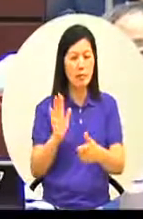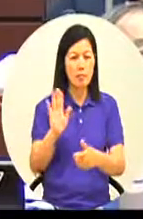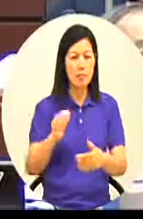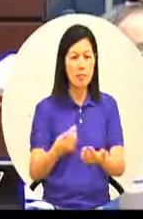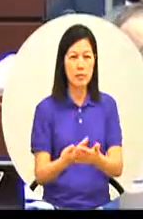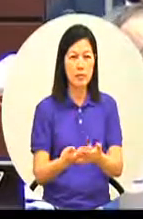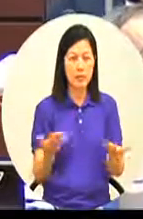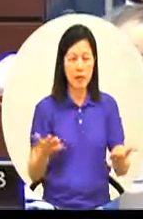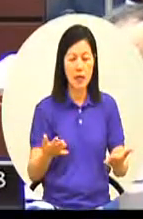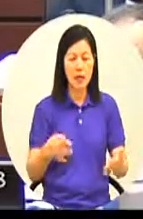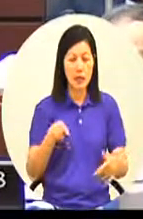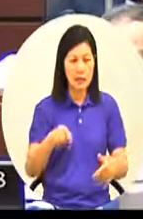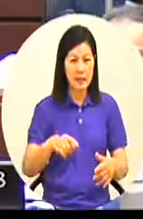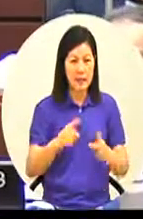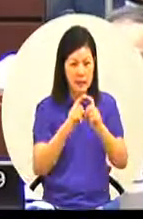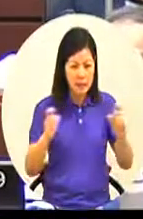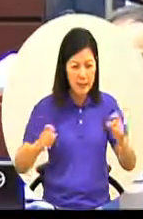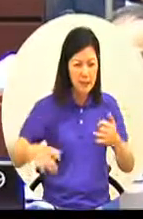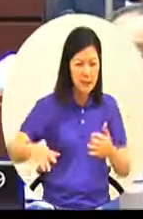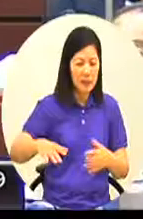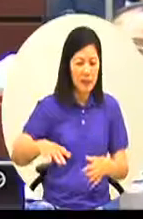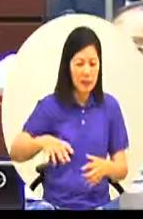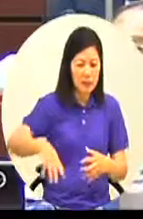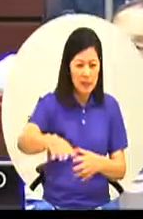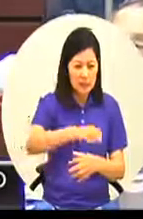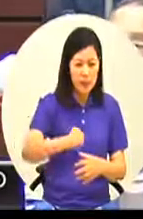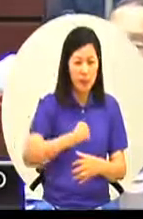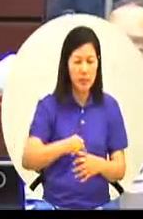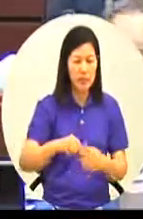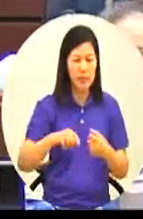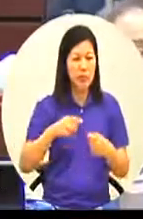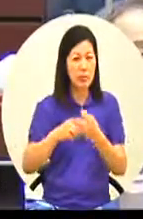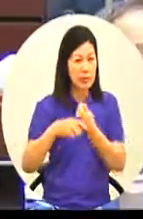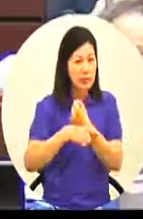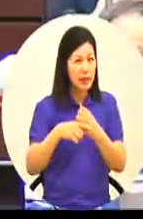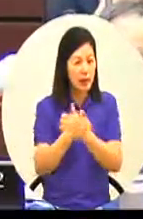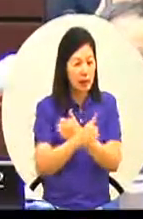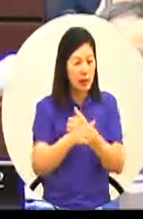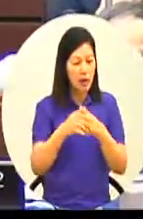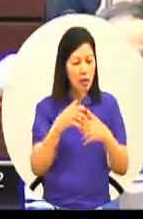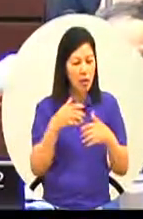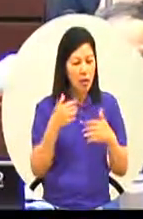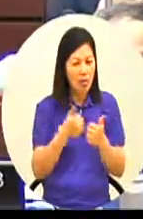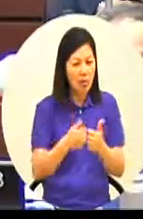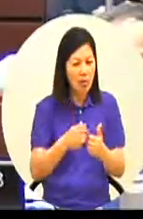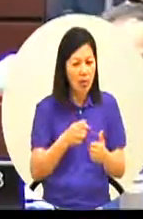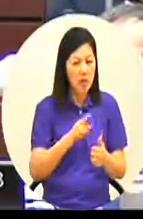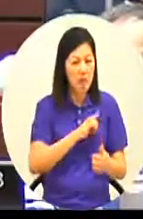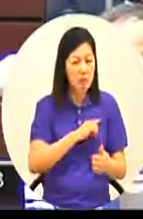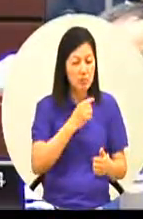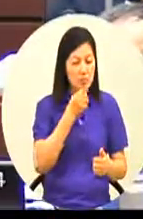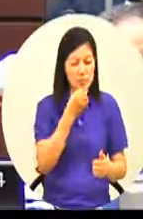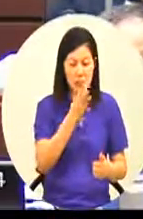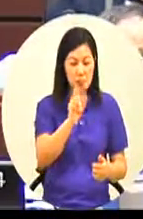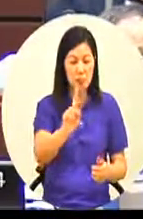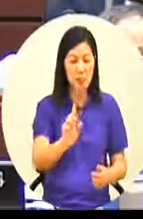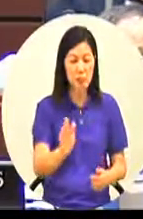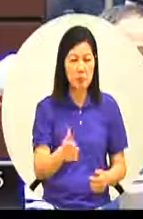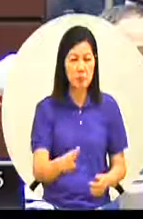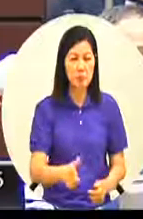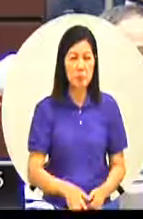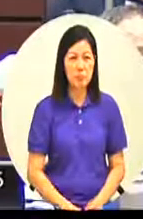市的就是不只是这不是研考会说要做，我们已经在市政会议里面，就是市长、副市长都讨论过了。